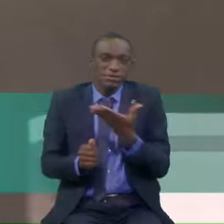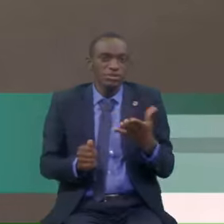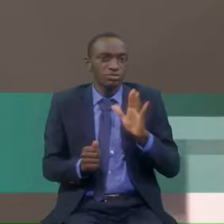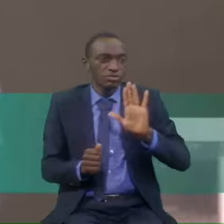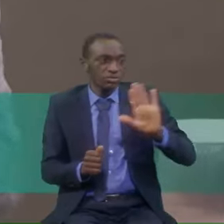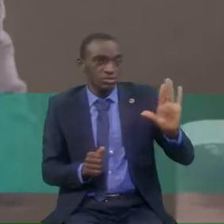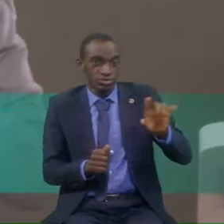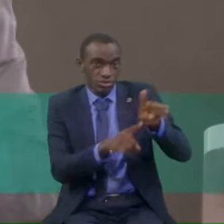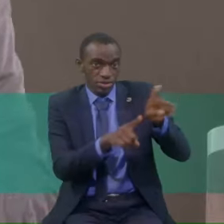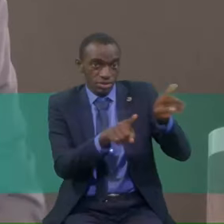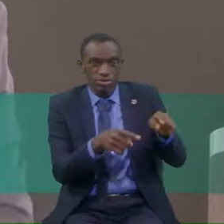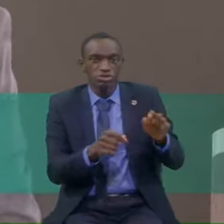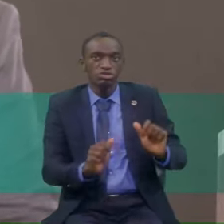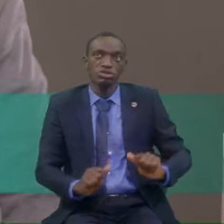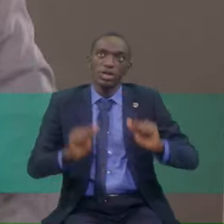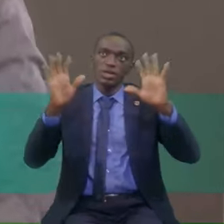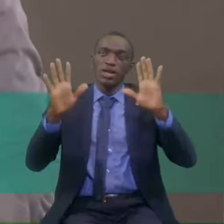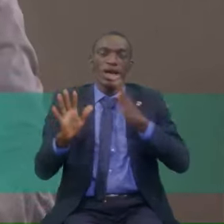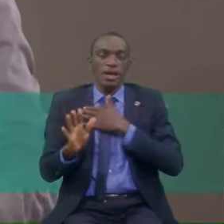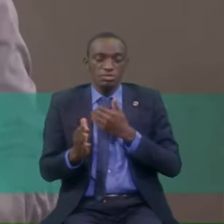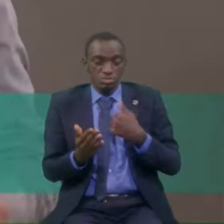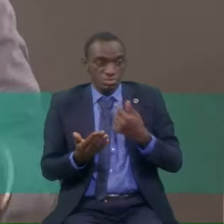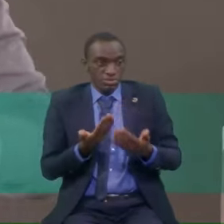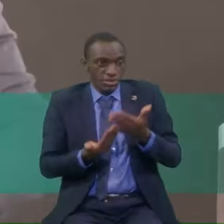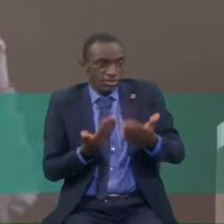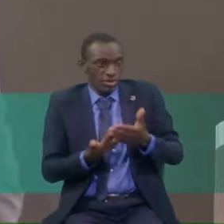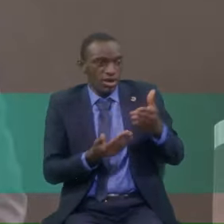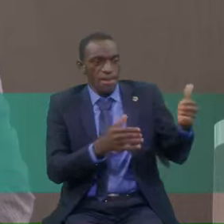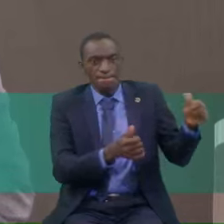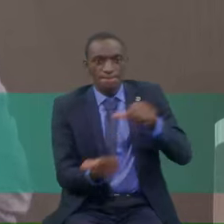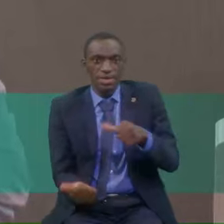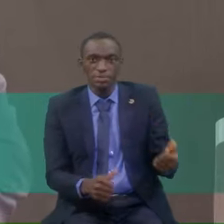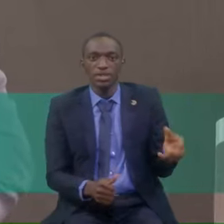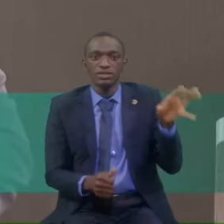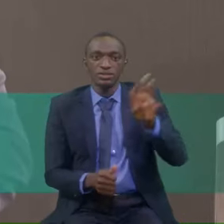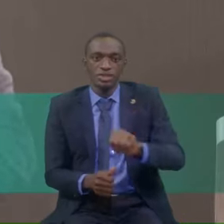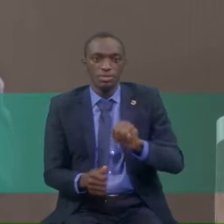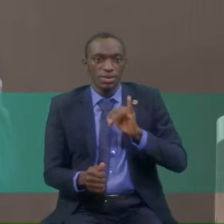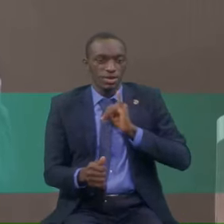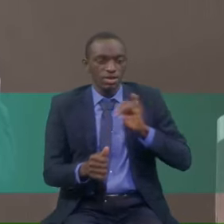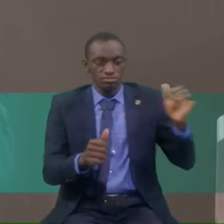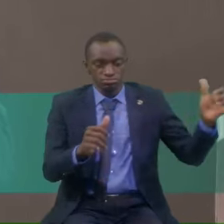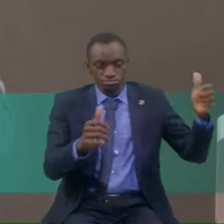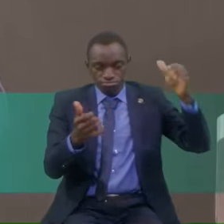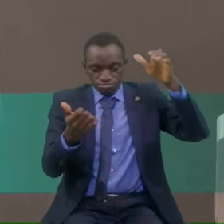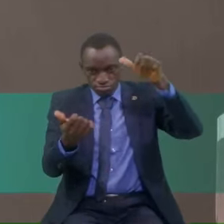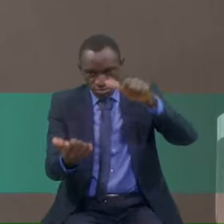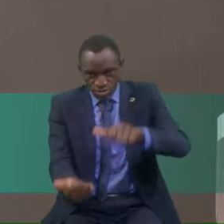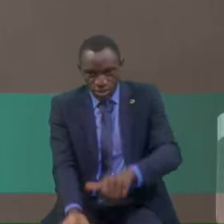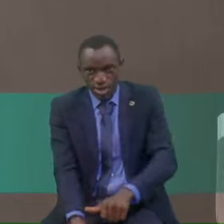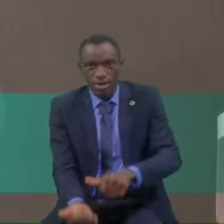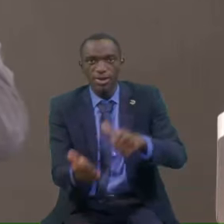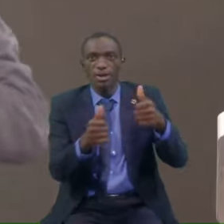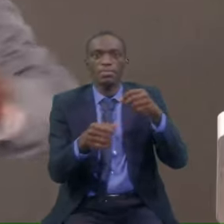ils abandonnent tout. Et je les baptise simplement, je les plonge dans l'eau.